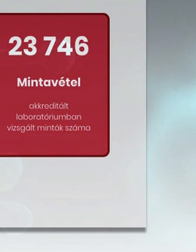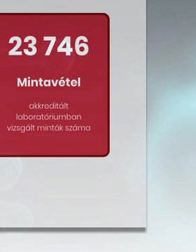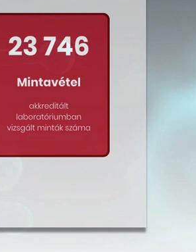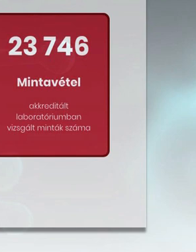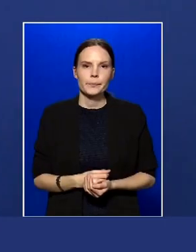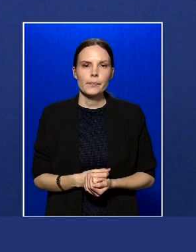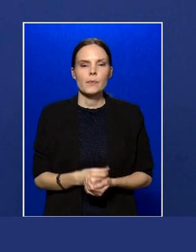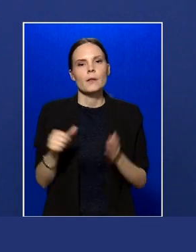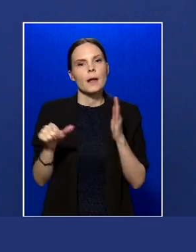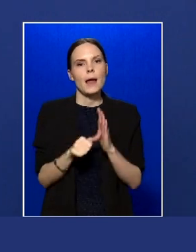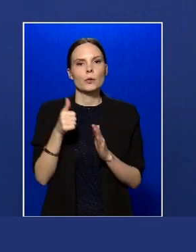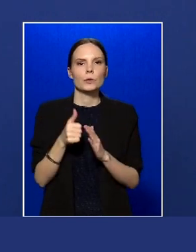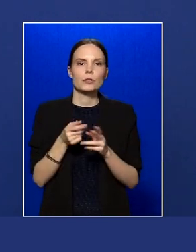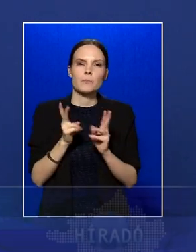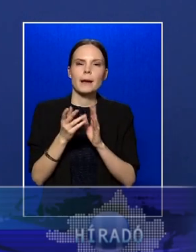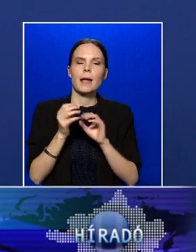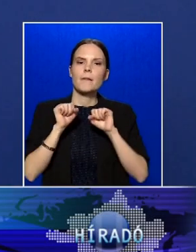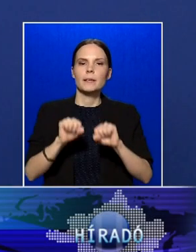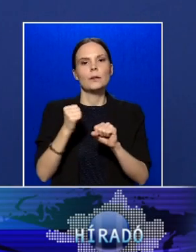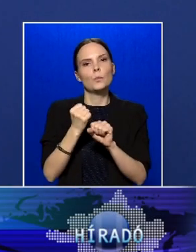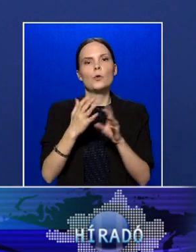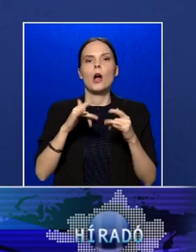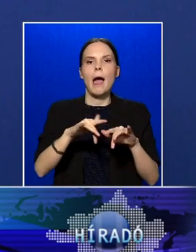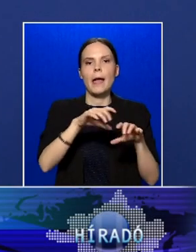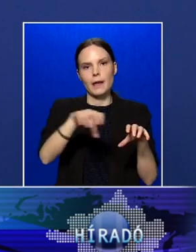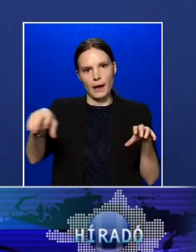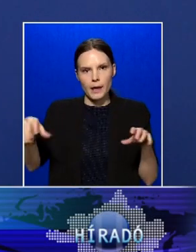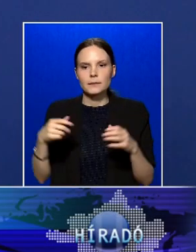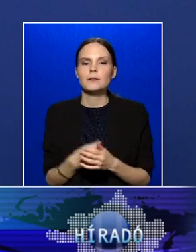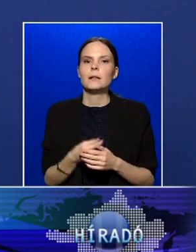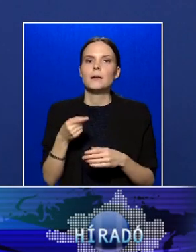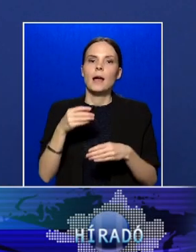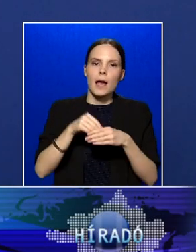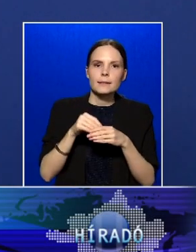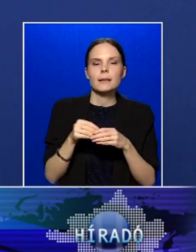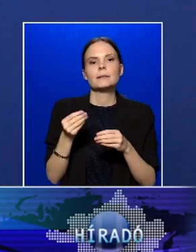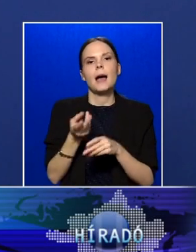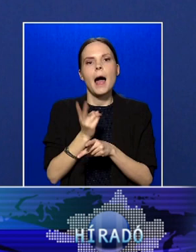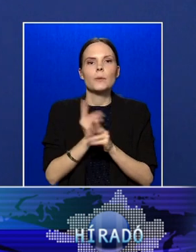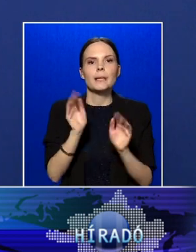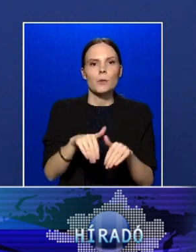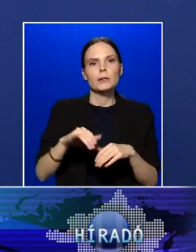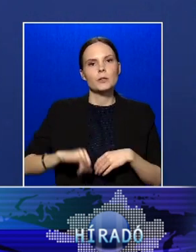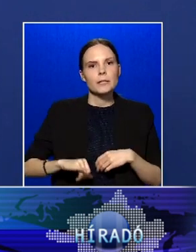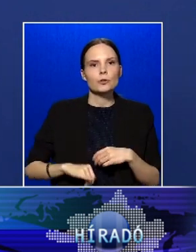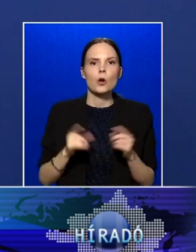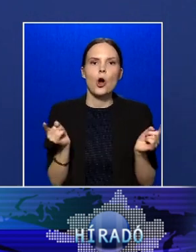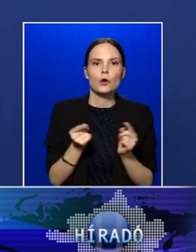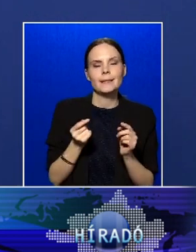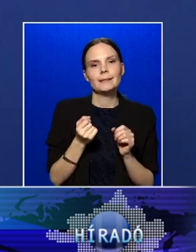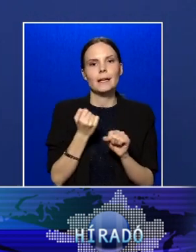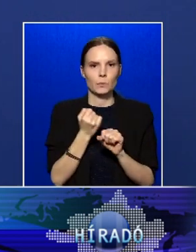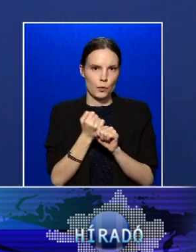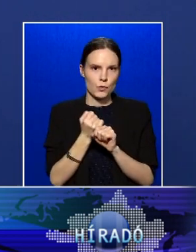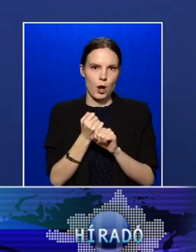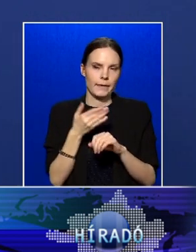14.997-en vannak. Először is meg kell védenünk a munkahelyeket. Ennek részeként állami támogatást biztosítunk a rövidített munkavégzéshez